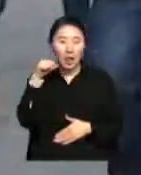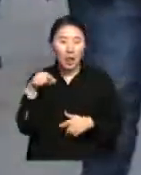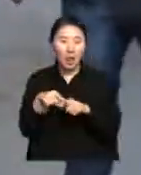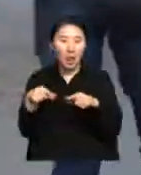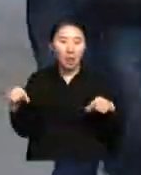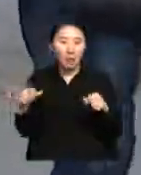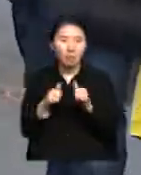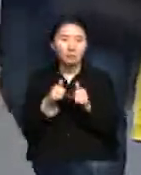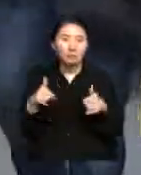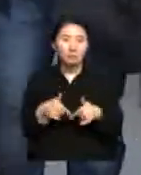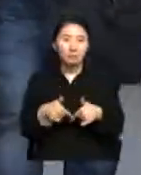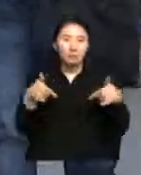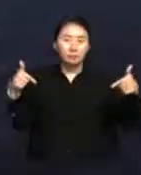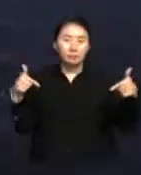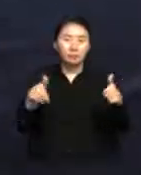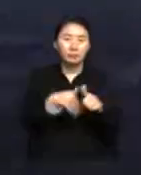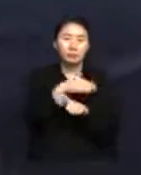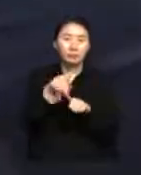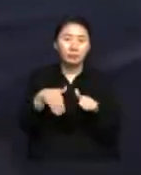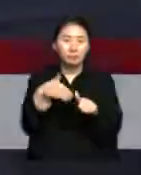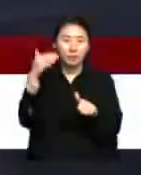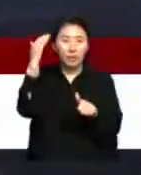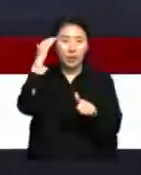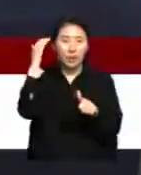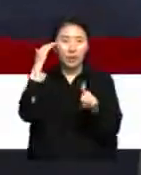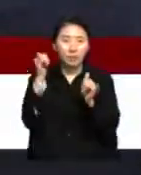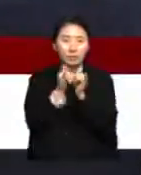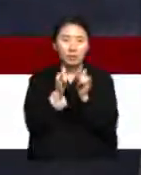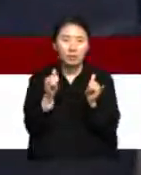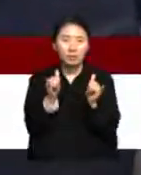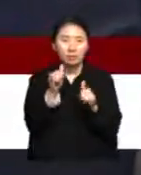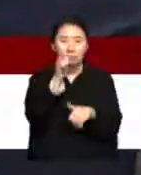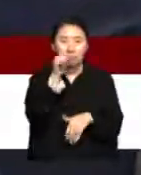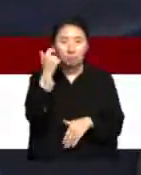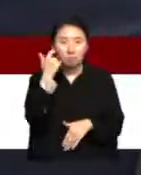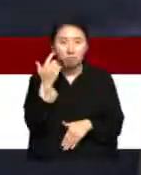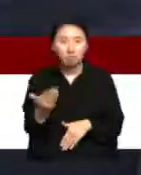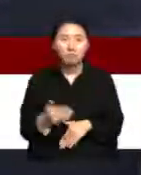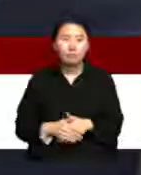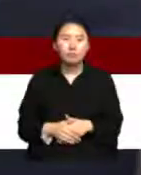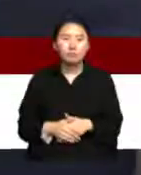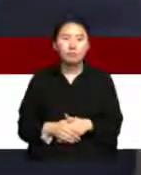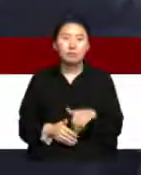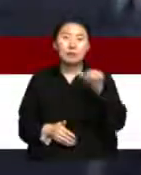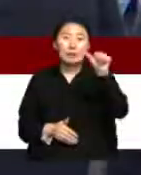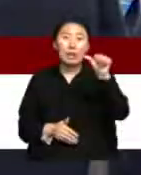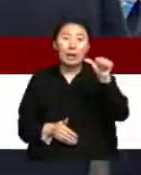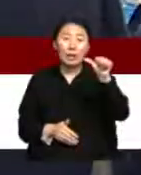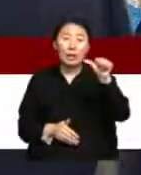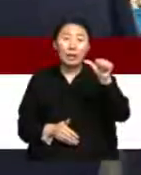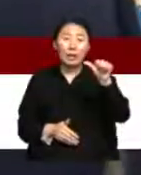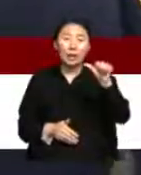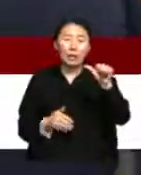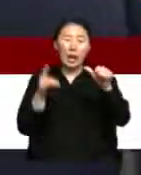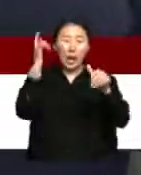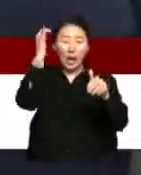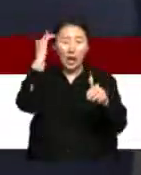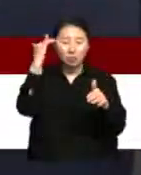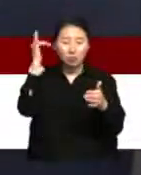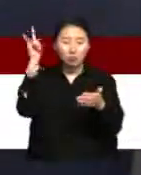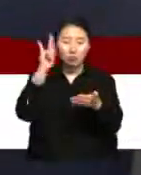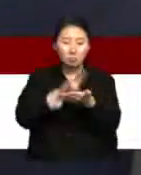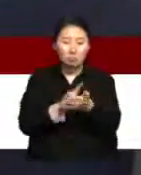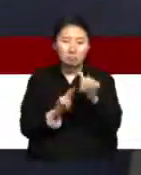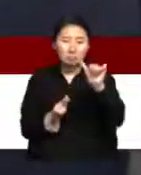늘고 있다는 게 관계자의 설명. 한국분이 난가이 맞습니다. 국가입니다. 특별히